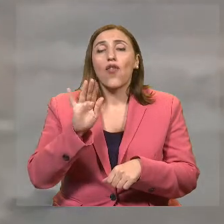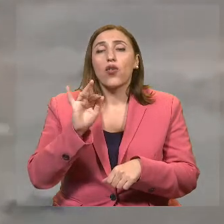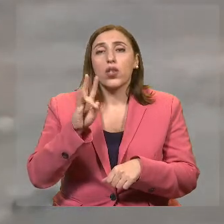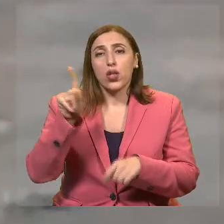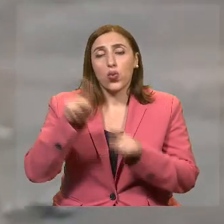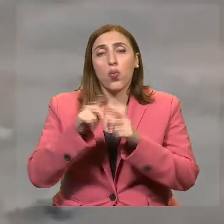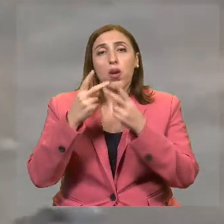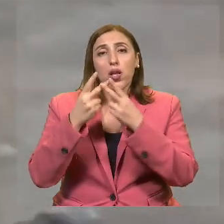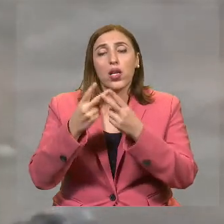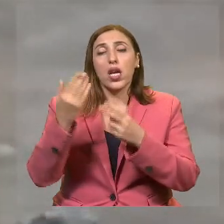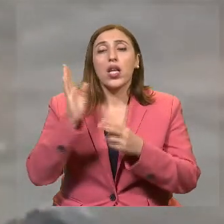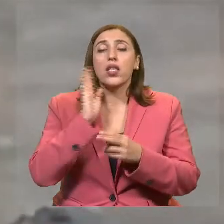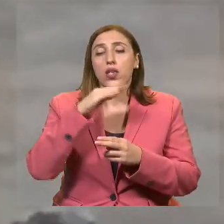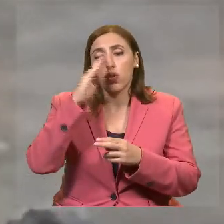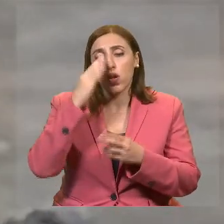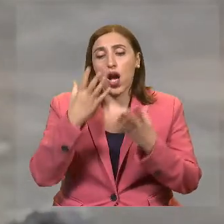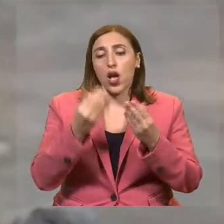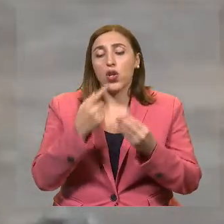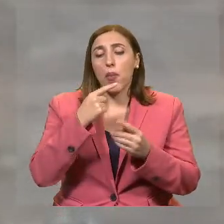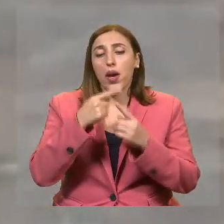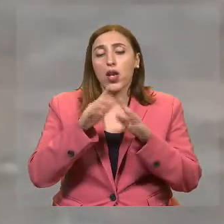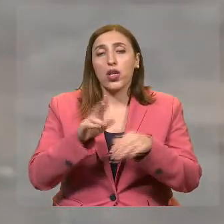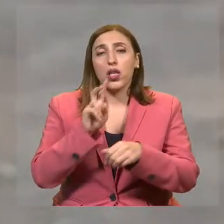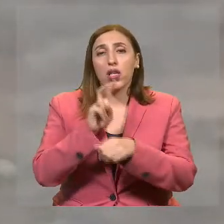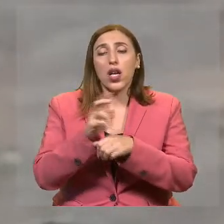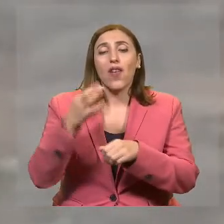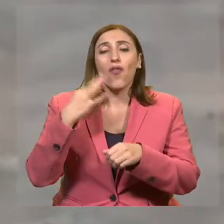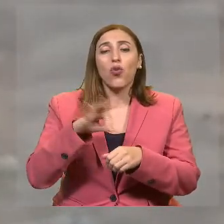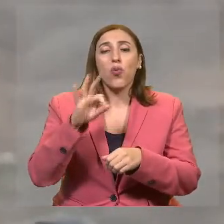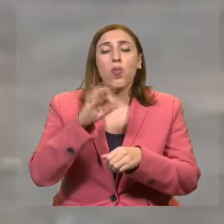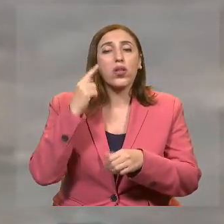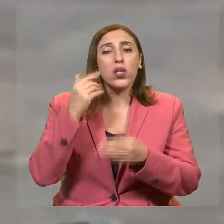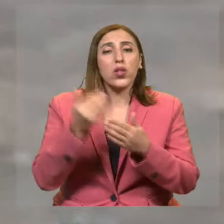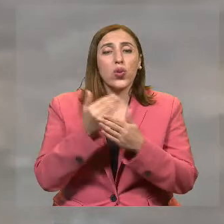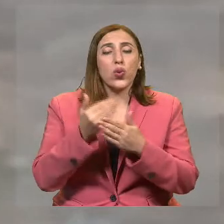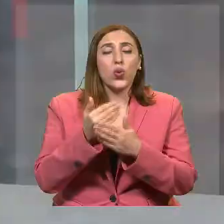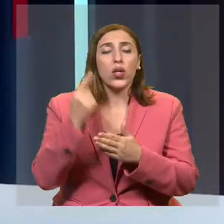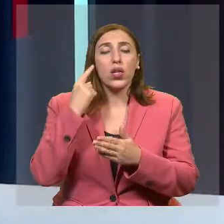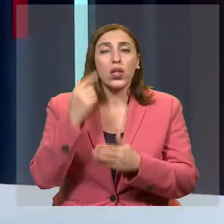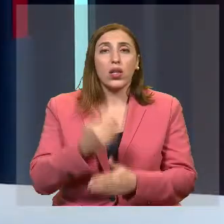ծնողները ևս այսօր Կարմիր Խաչում էին, որդու մասին տեղեկություններ ստանալու։